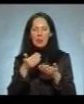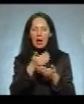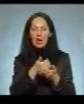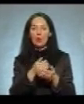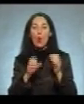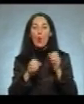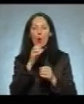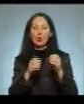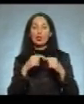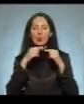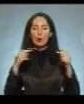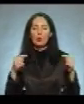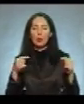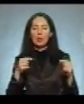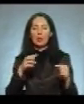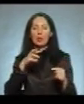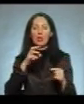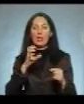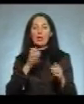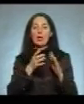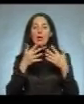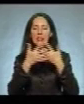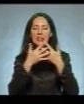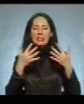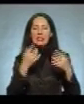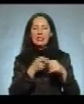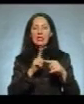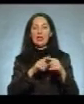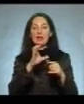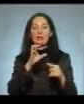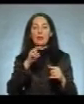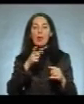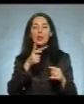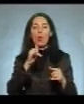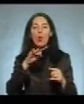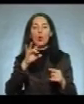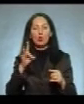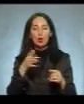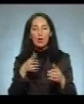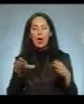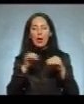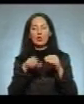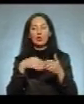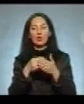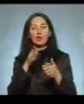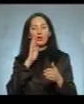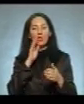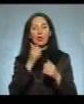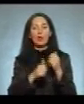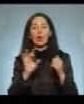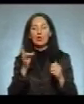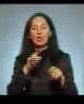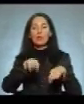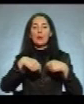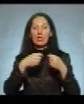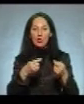молочну продукцію, маскувальні сітки, які Степан Гутор разом з своїми дівчатками щоразу